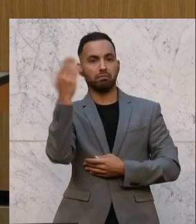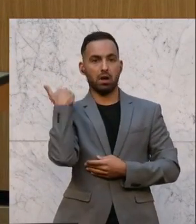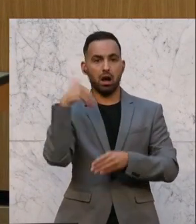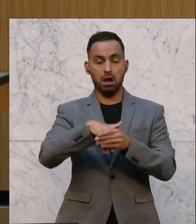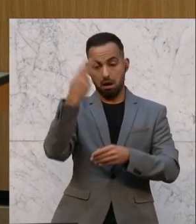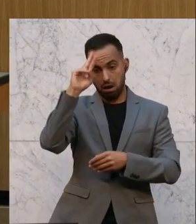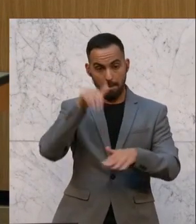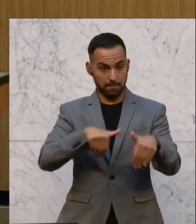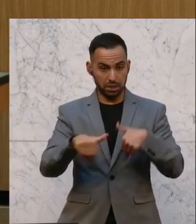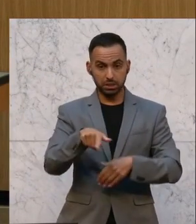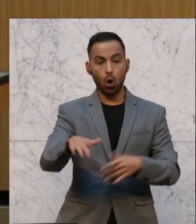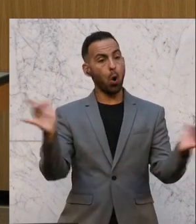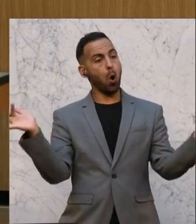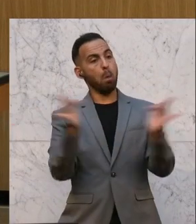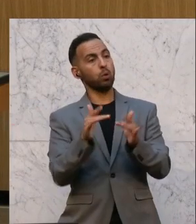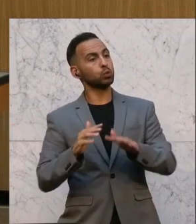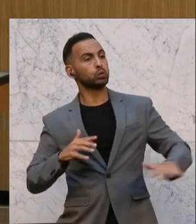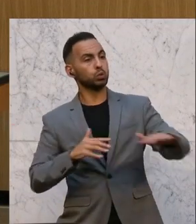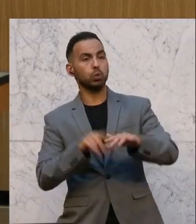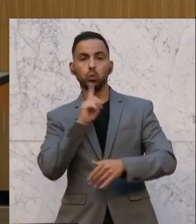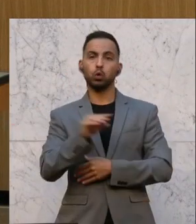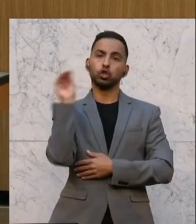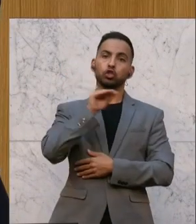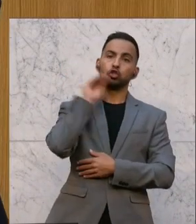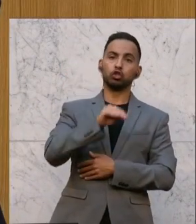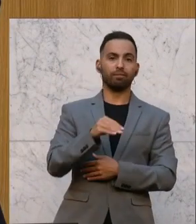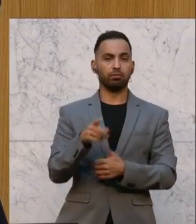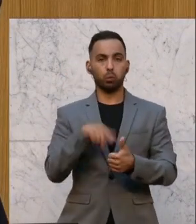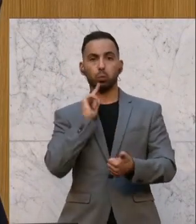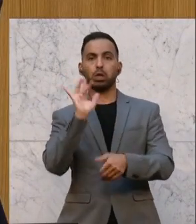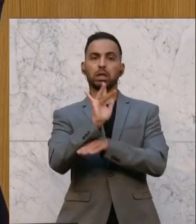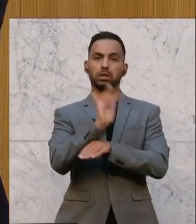Im Ausschuss haben Sie beklagt, Herr Minister, die Opposition, die schimpft nur, die kritisiert nur.